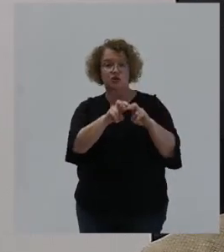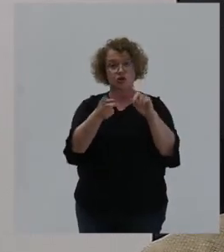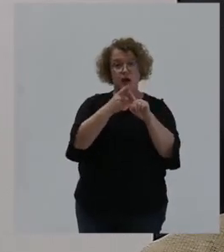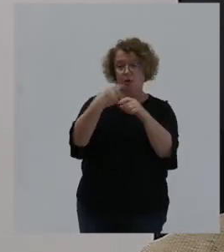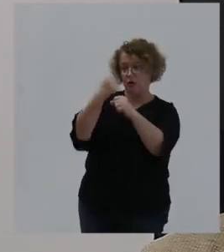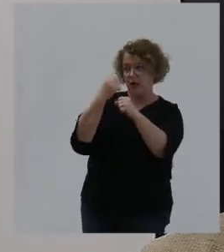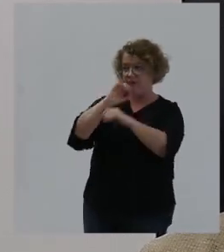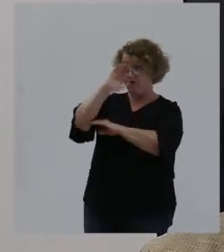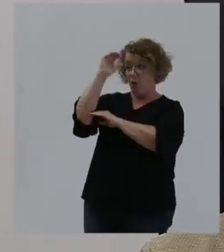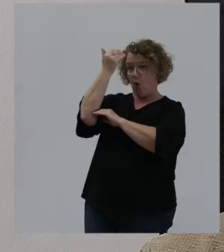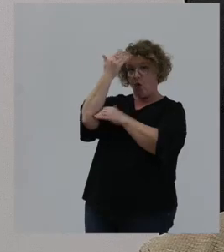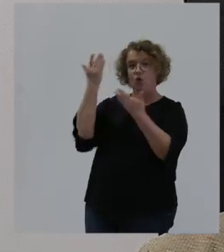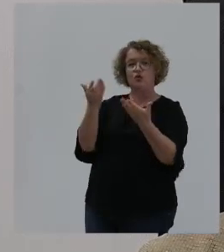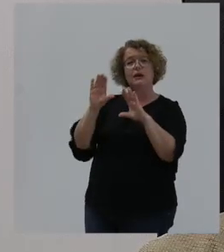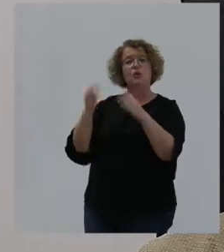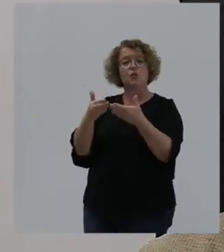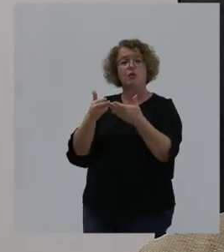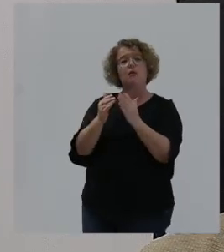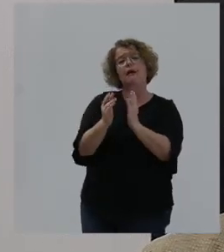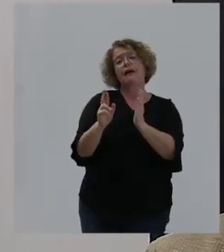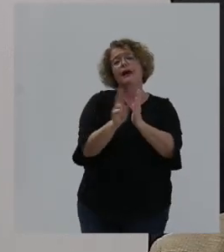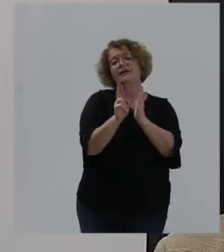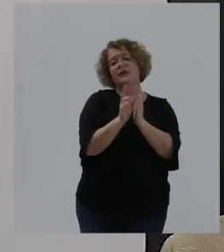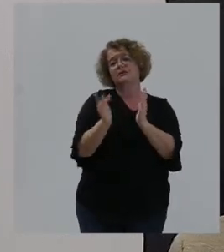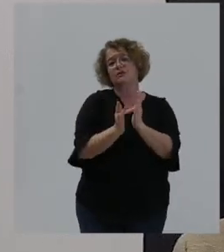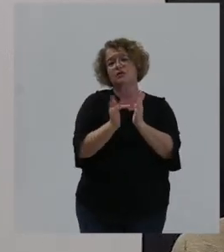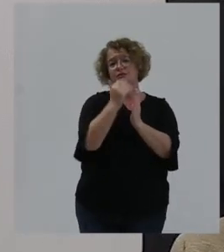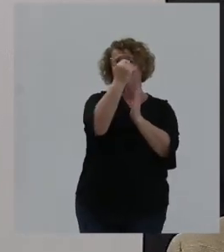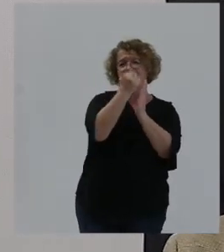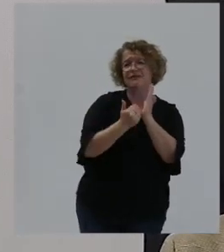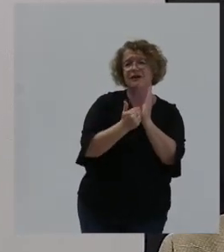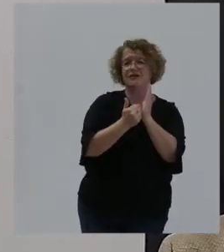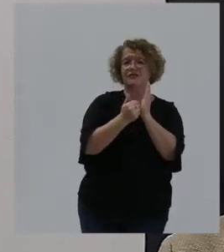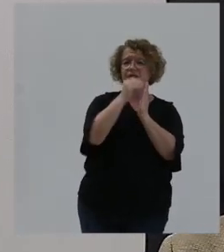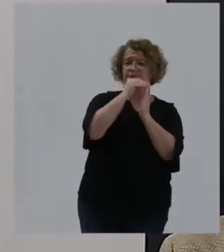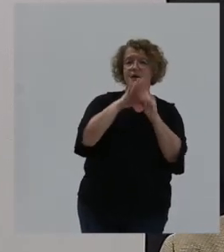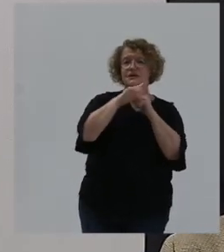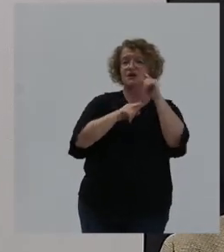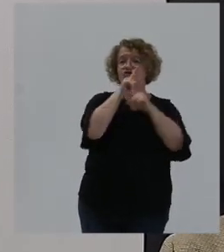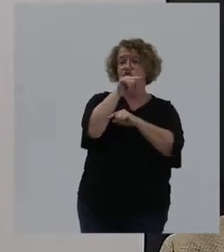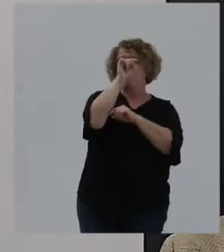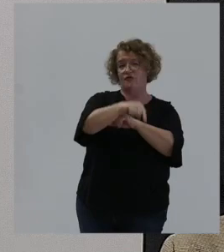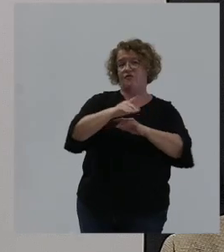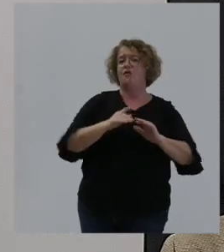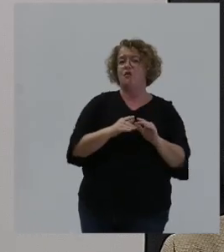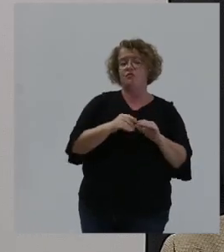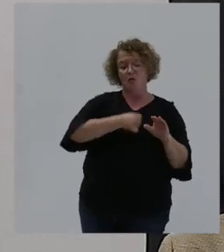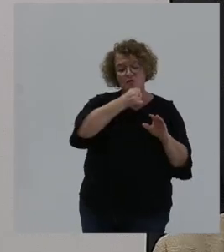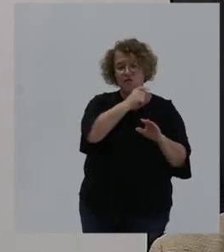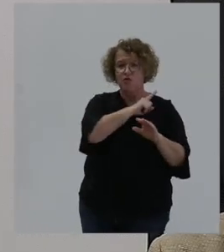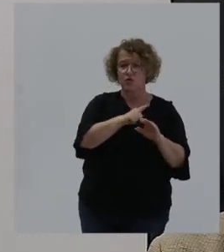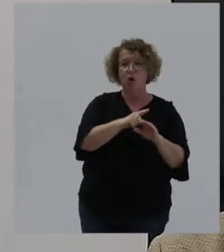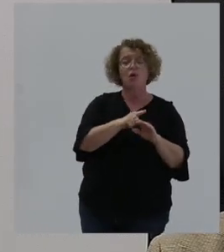reconnaissance de leur travail par le biais du référentiel des équivalences horaires qu'il faut actualiser pour notre établissement. Pour les